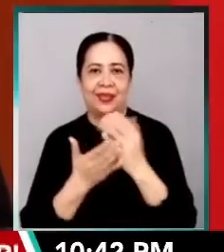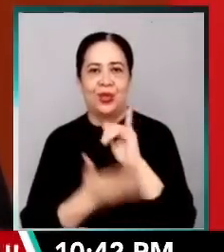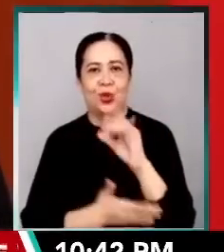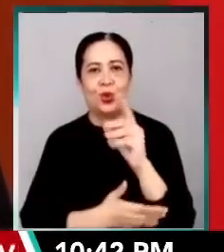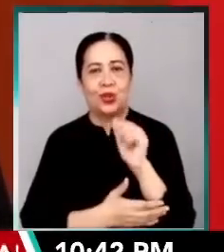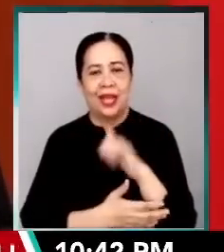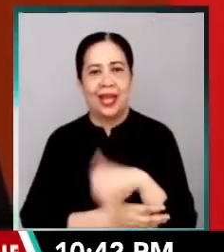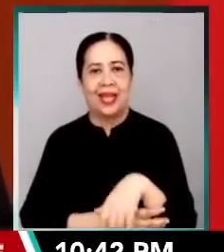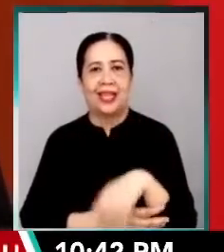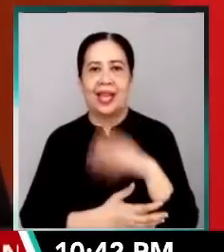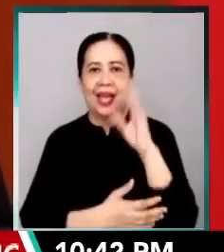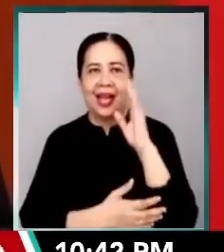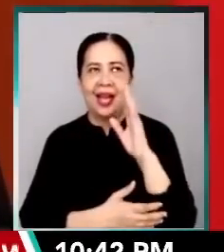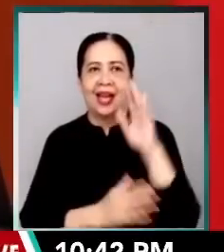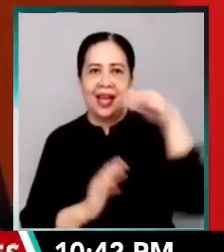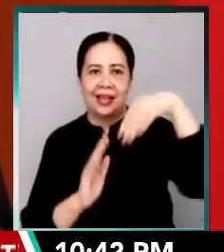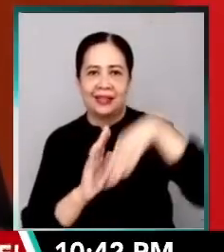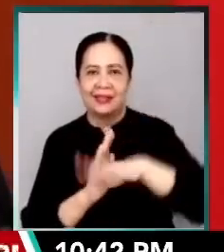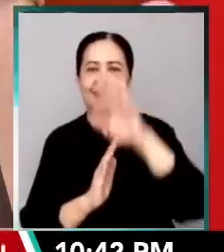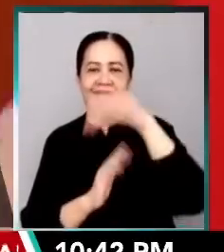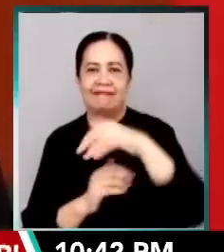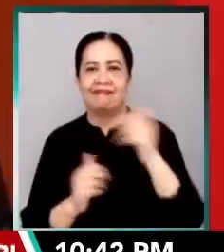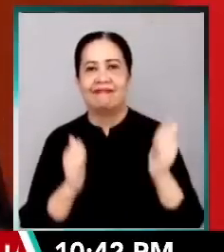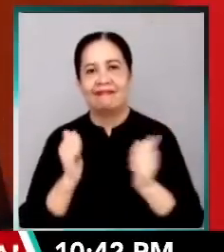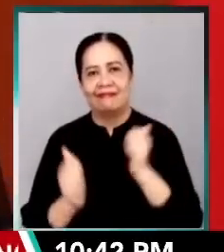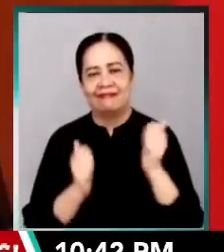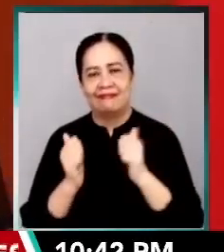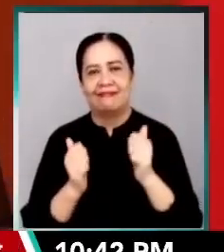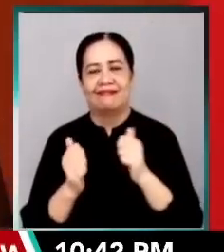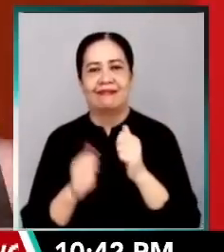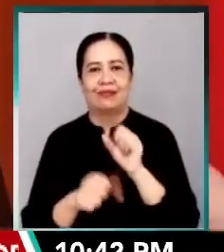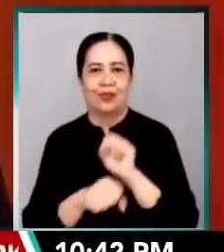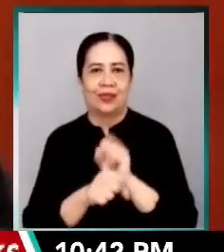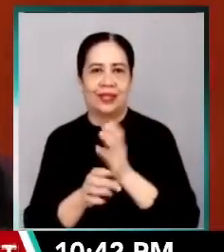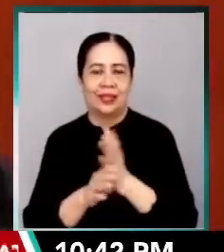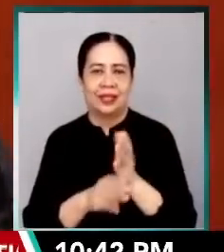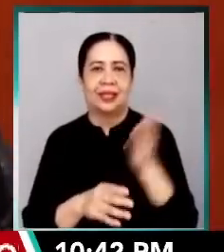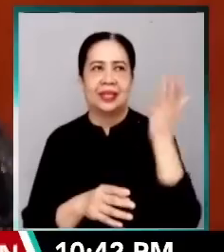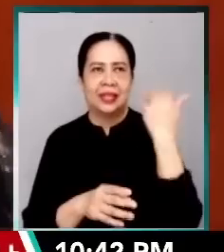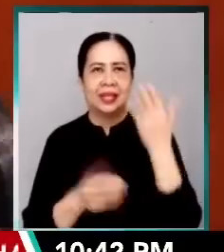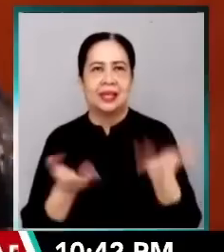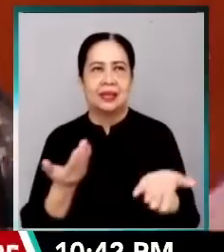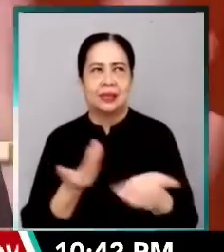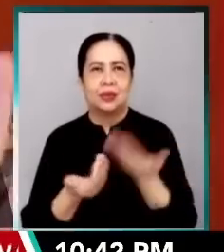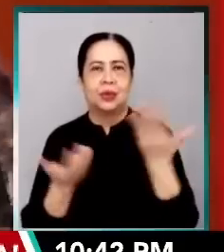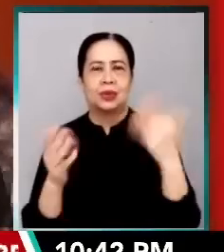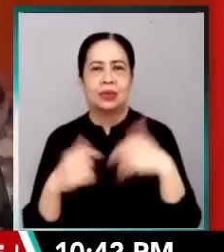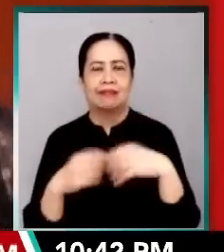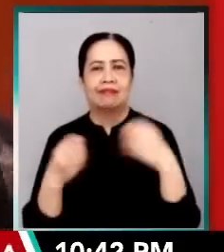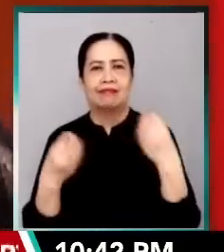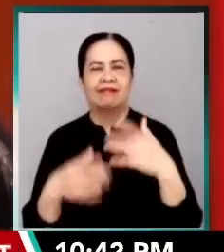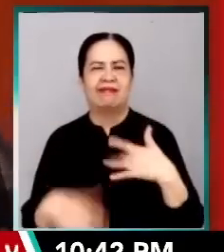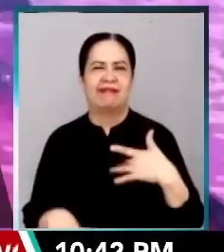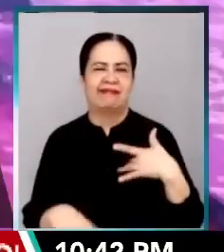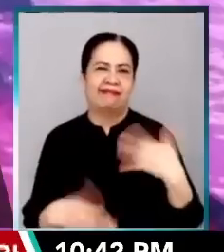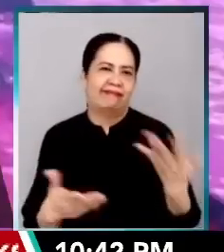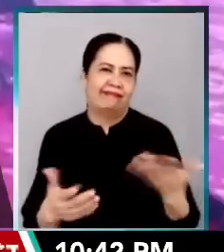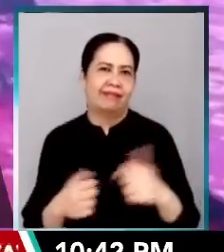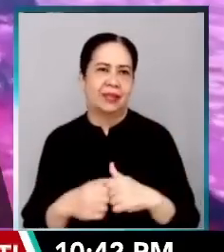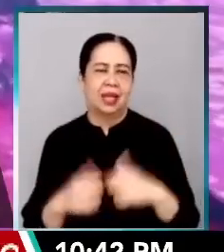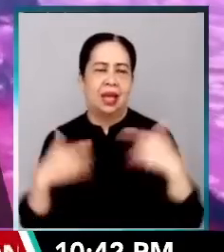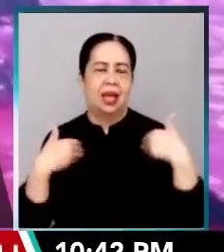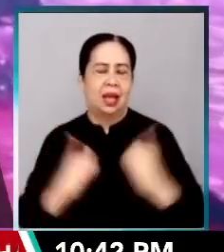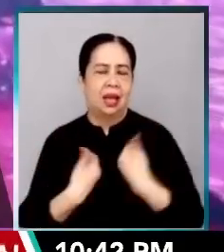low points ng kanyang showbiz career. Minsan na raw siyang umabot sa puntong nawala na siya ng gana. Na-burnout din siya